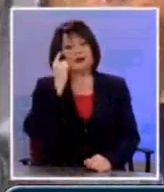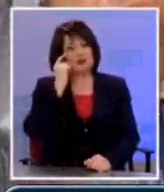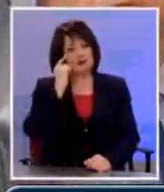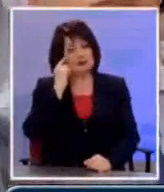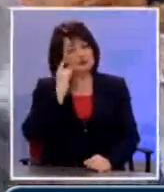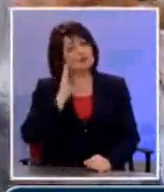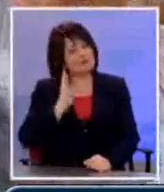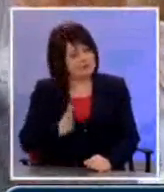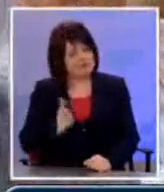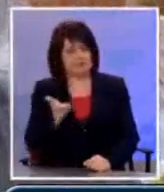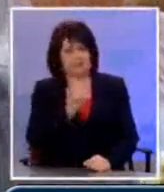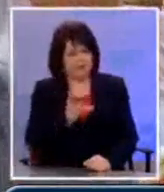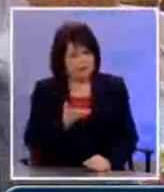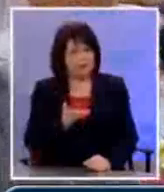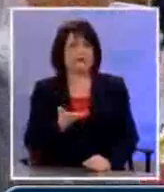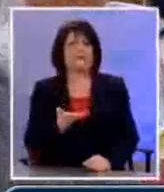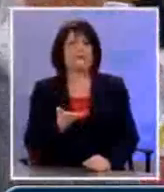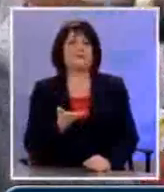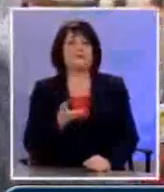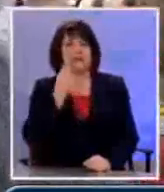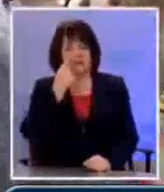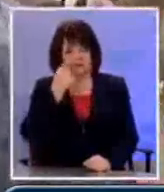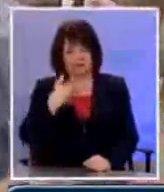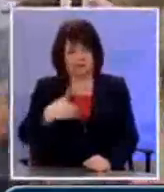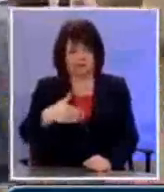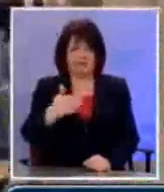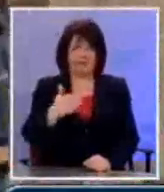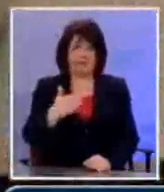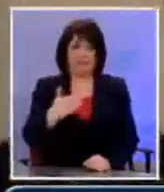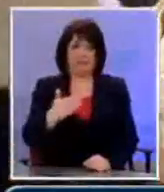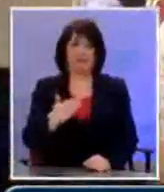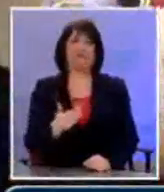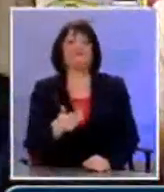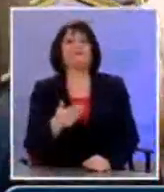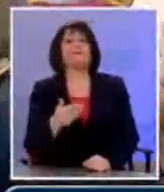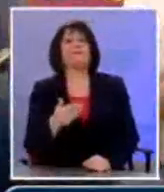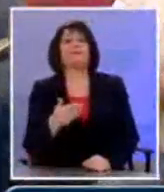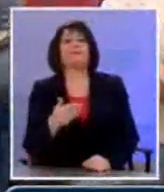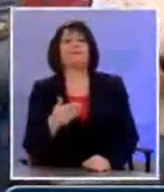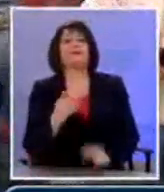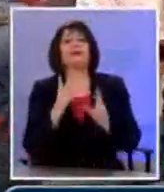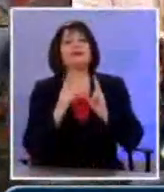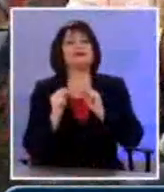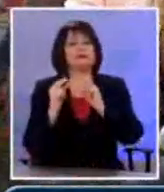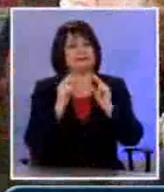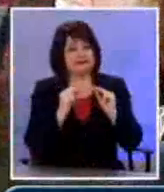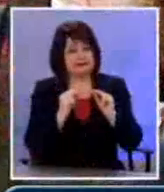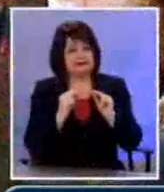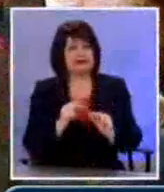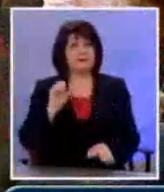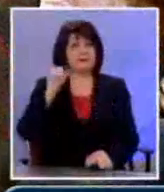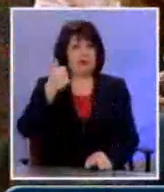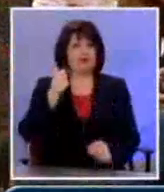έχετε τη δυνατότητα να δείτε επ' ευκαιρία της κατάθεσης και συζήτησης του